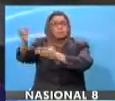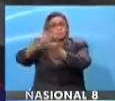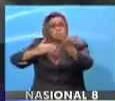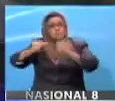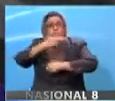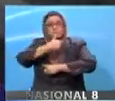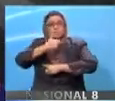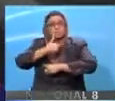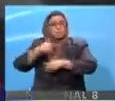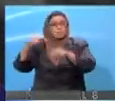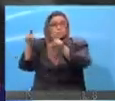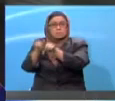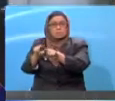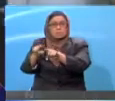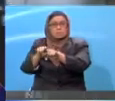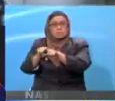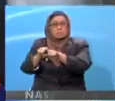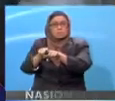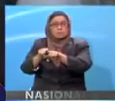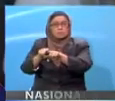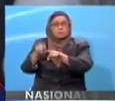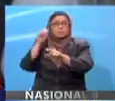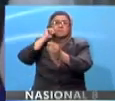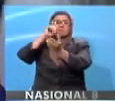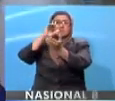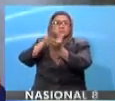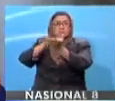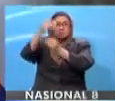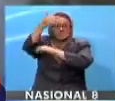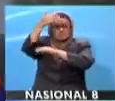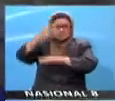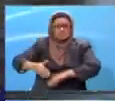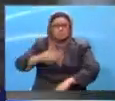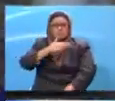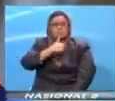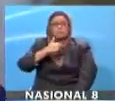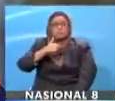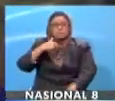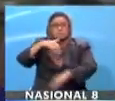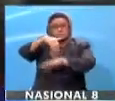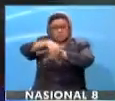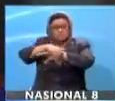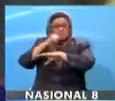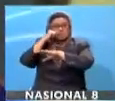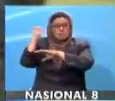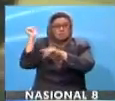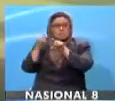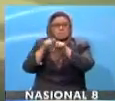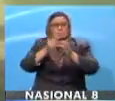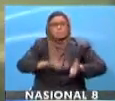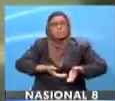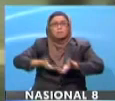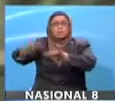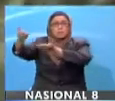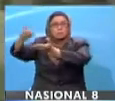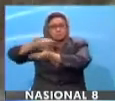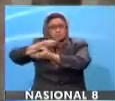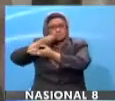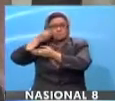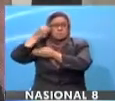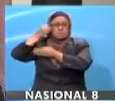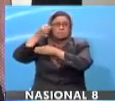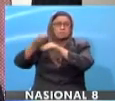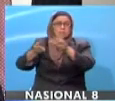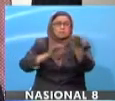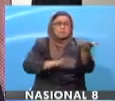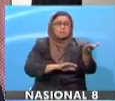besar arwah isteri duta besar Indonesia balik ke Indonesia pada malam tadi lah. Menurutnya, 9 ahli keluarga termasuk Pesuruhjaya